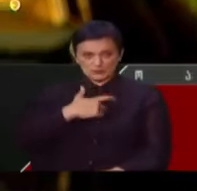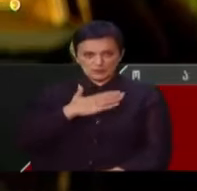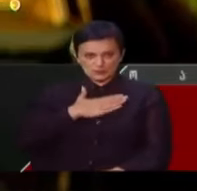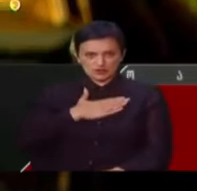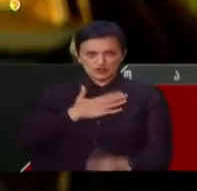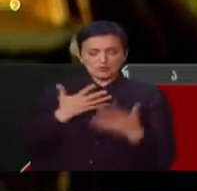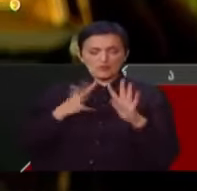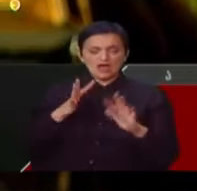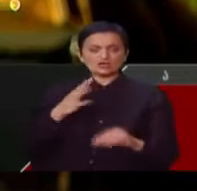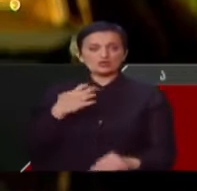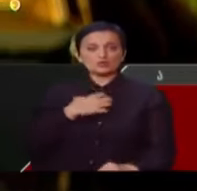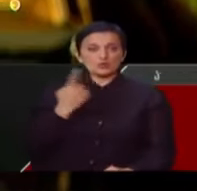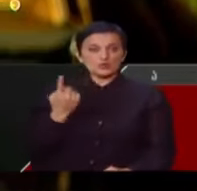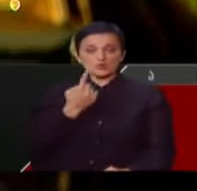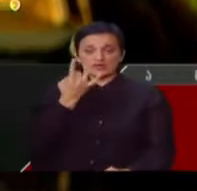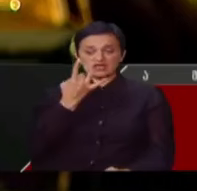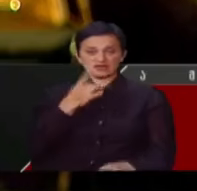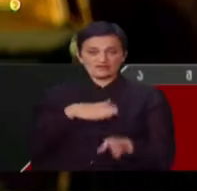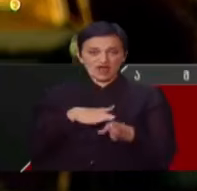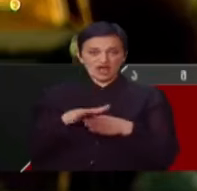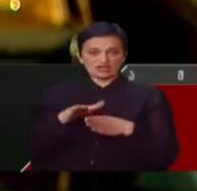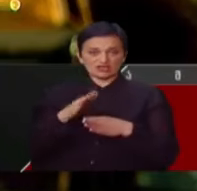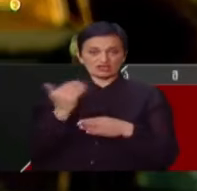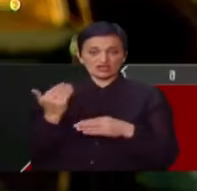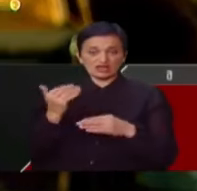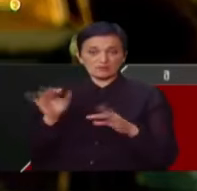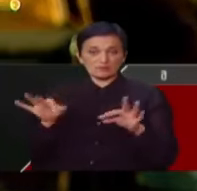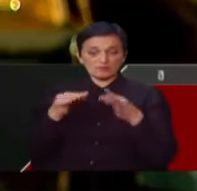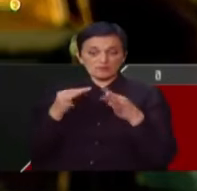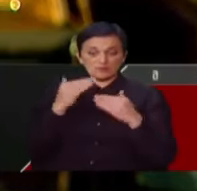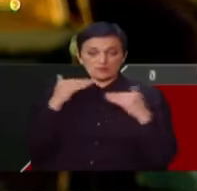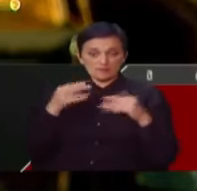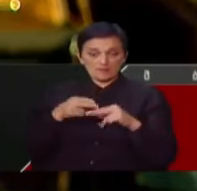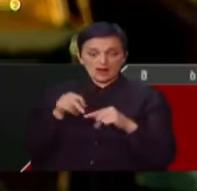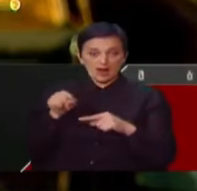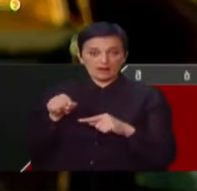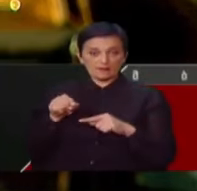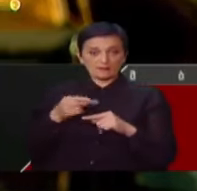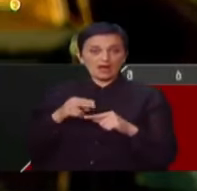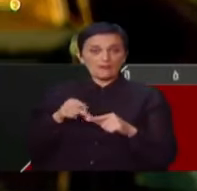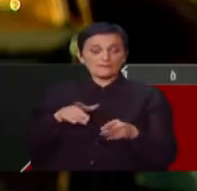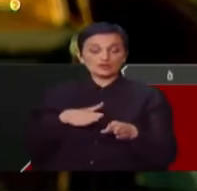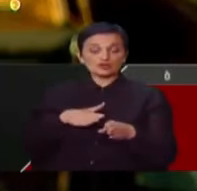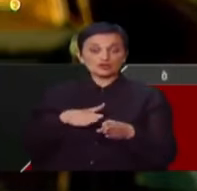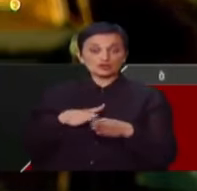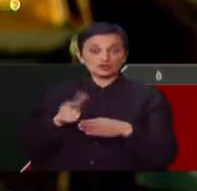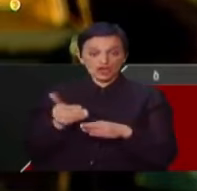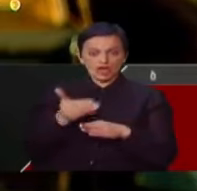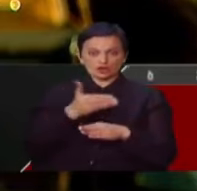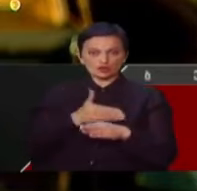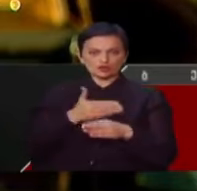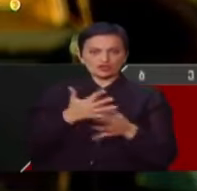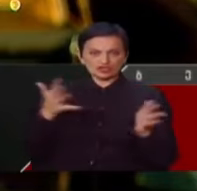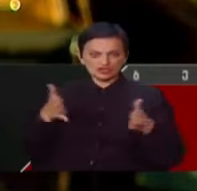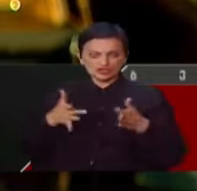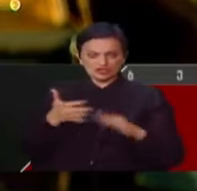მეტად მნიშვნელოვანი, რადგან პირველად შევასრულებ მზიას პარტიას და ამ როლის შესრულებამდე დიდი გზა